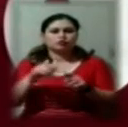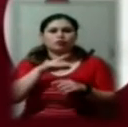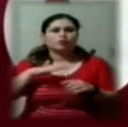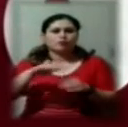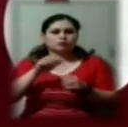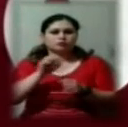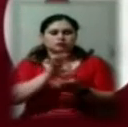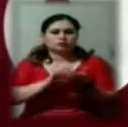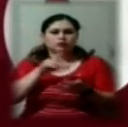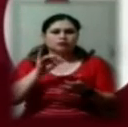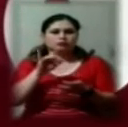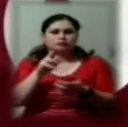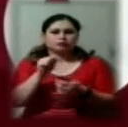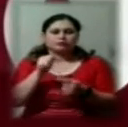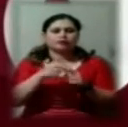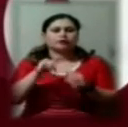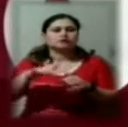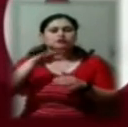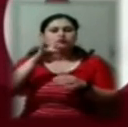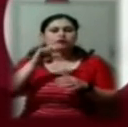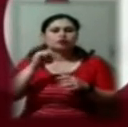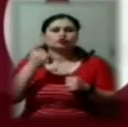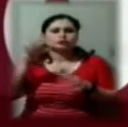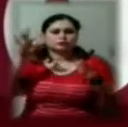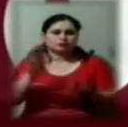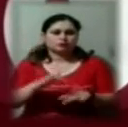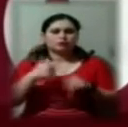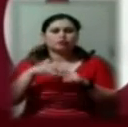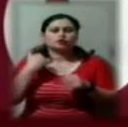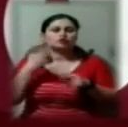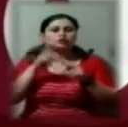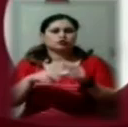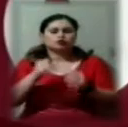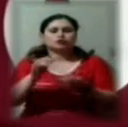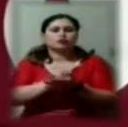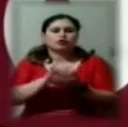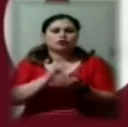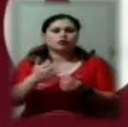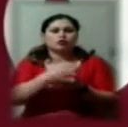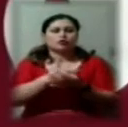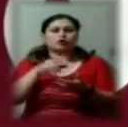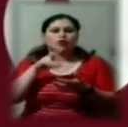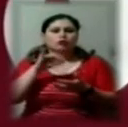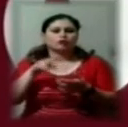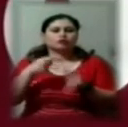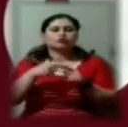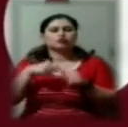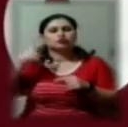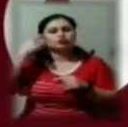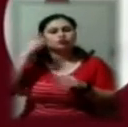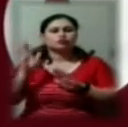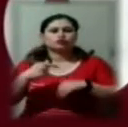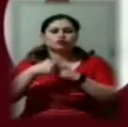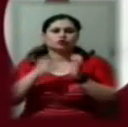кіркою. І зверху ще й випав сніг. Зараз ми завершуємо чищення і прибирання льоду. Думаю, що після 16-ї вже